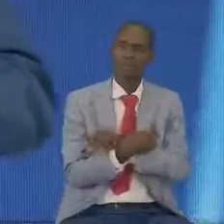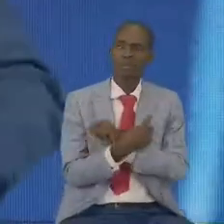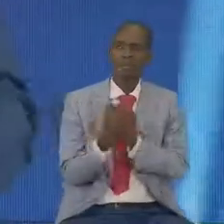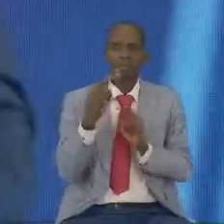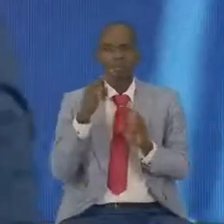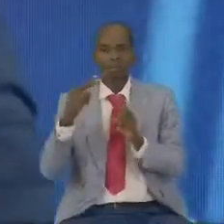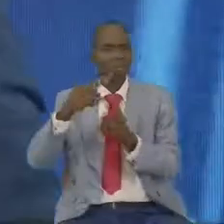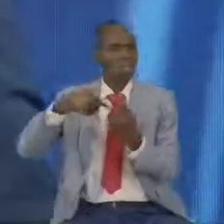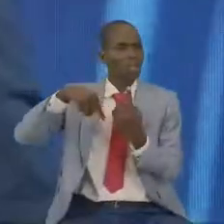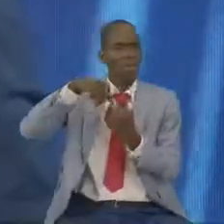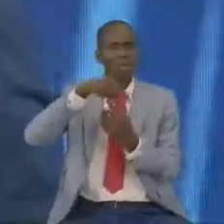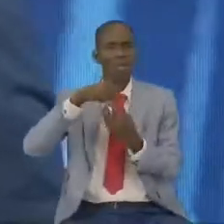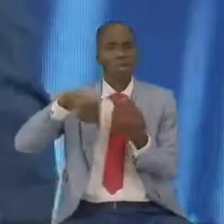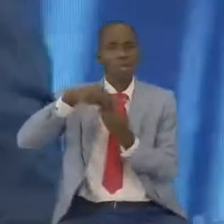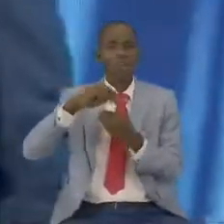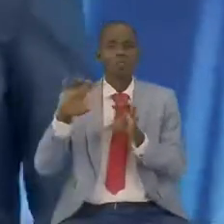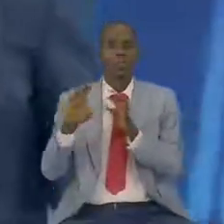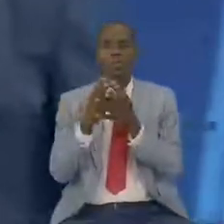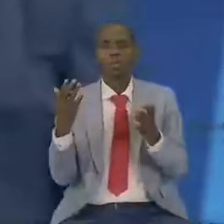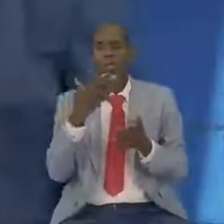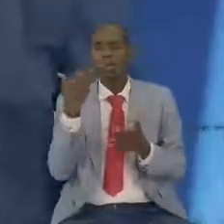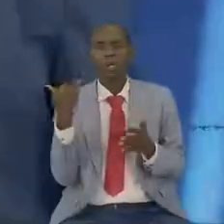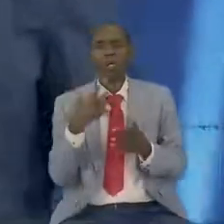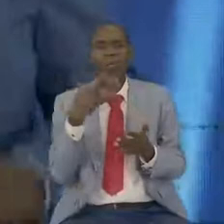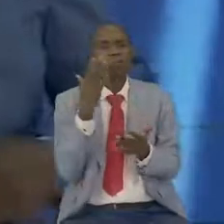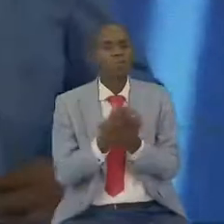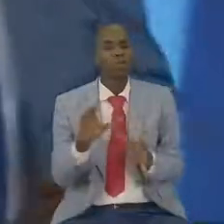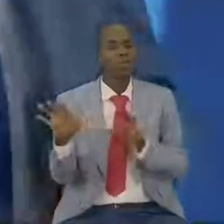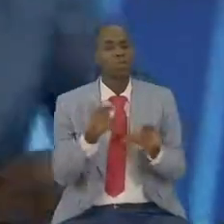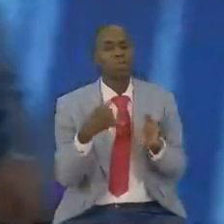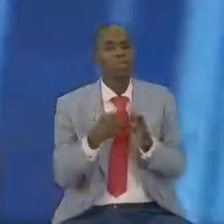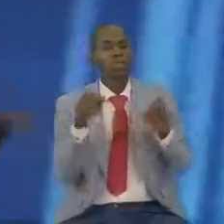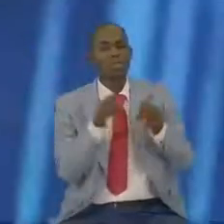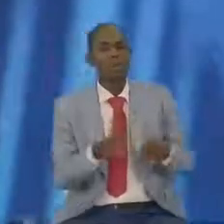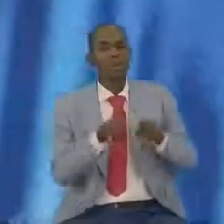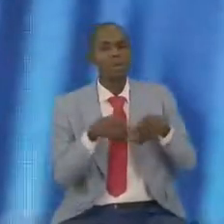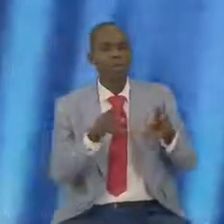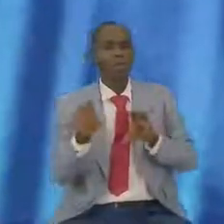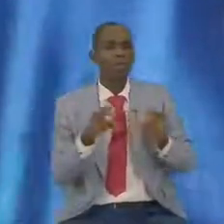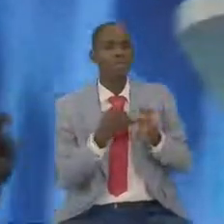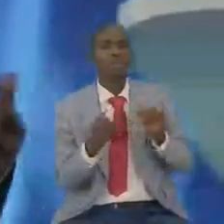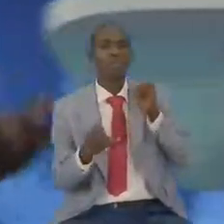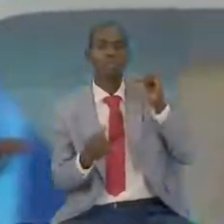chose de mieux. Et au lieu de le faire tel que tu l'as fait hier,